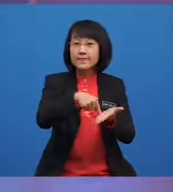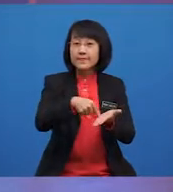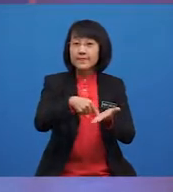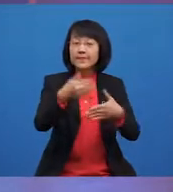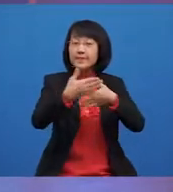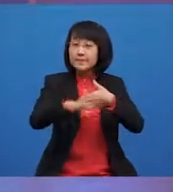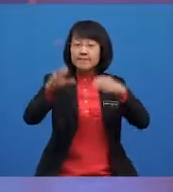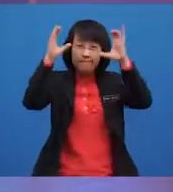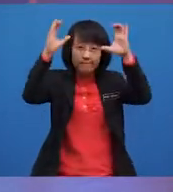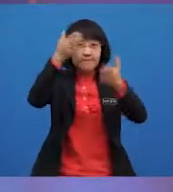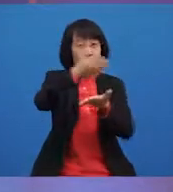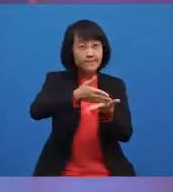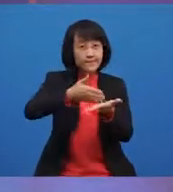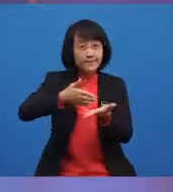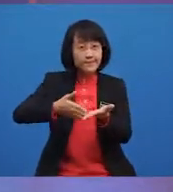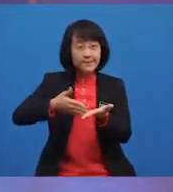cikgu potong.